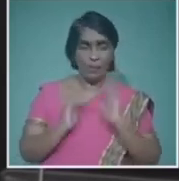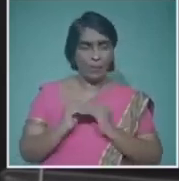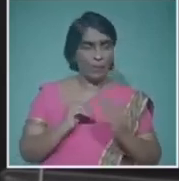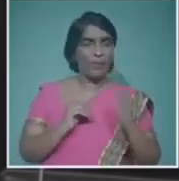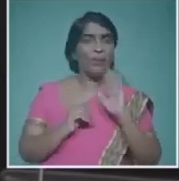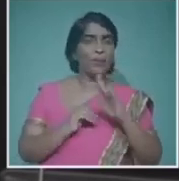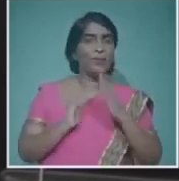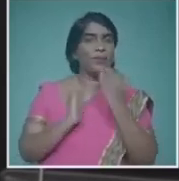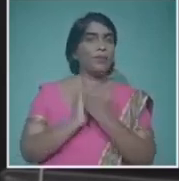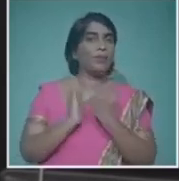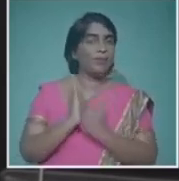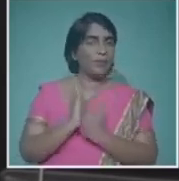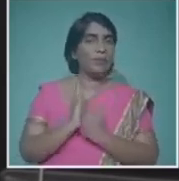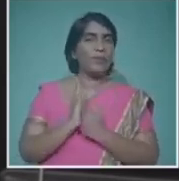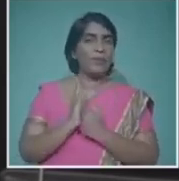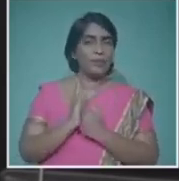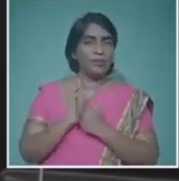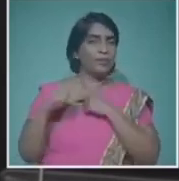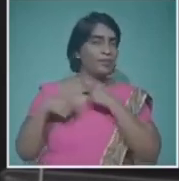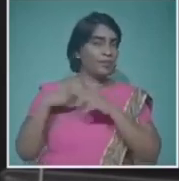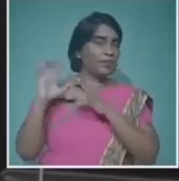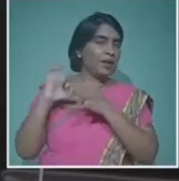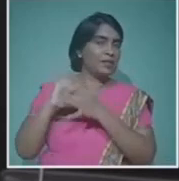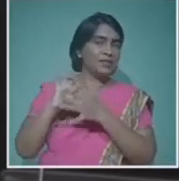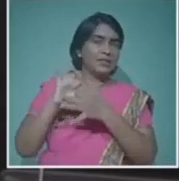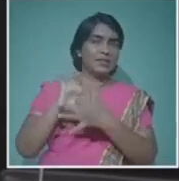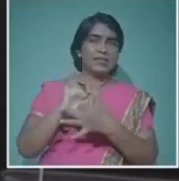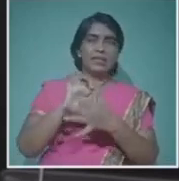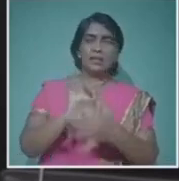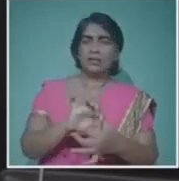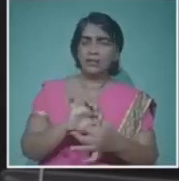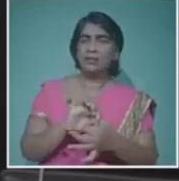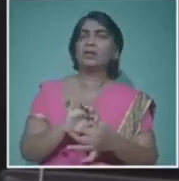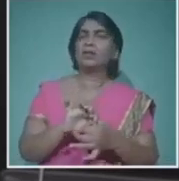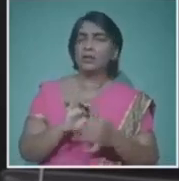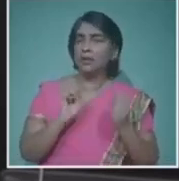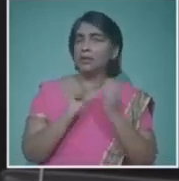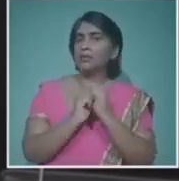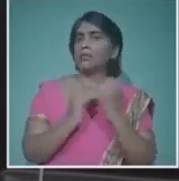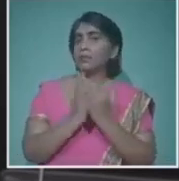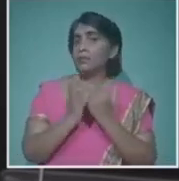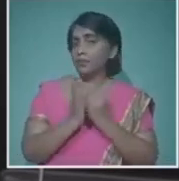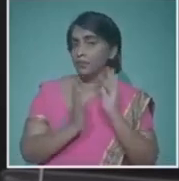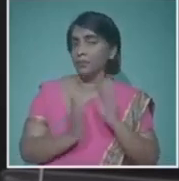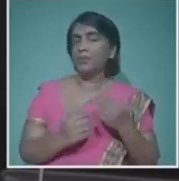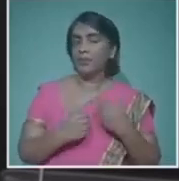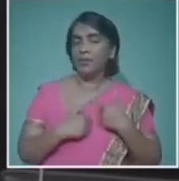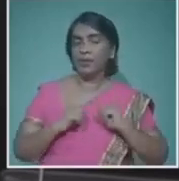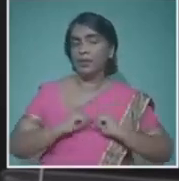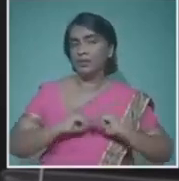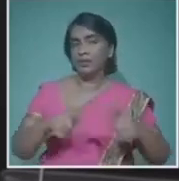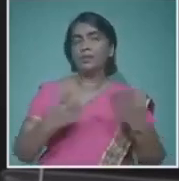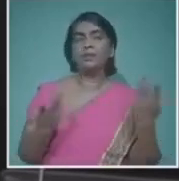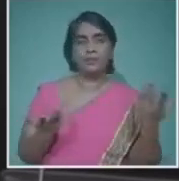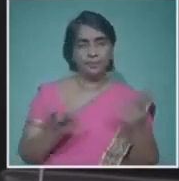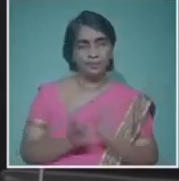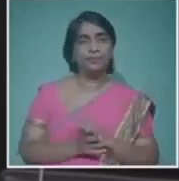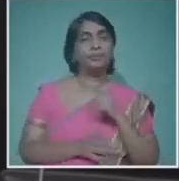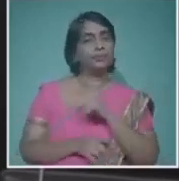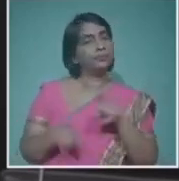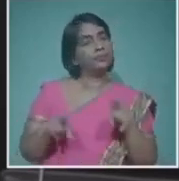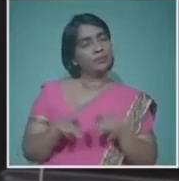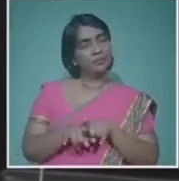ඒ වැඩසටහන් එකින් එකට සම්බන්ධතාවයේ ඒ අනුබද්ධ කිරීමේ වැඩසටහන තමයි අපිට ක්‍රියාත්මක නොවෙලා තියෙන්නේ. ඉතින් ඒ